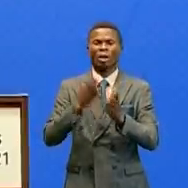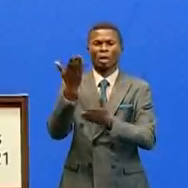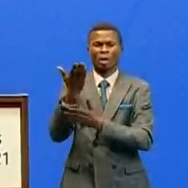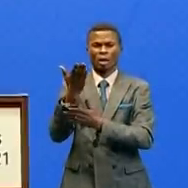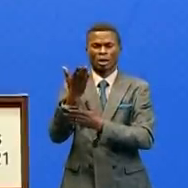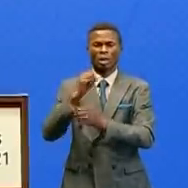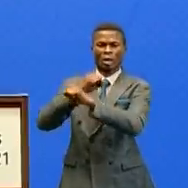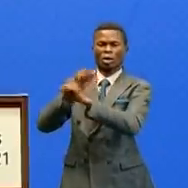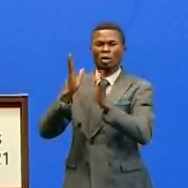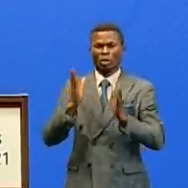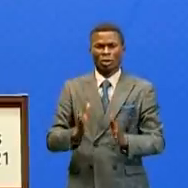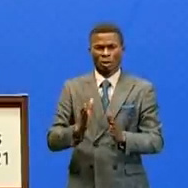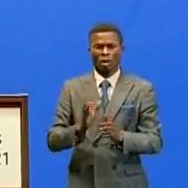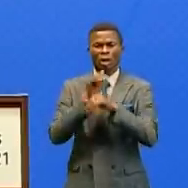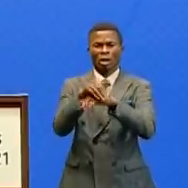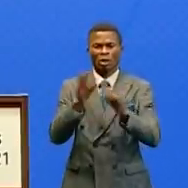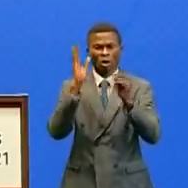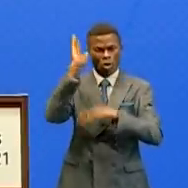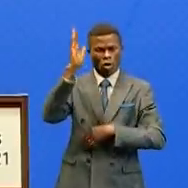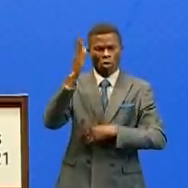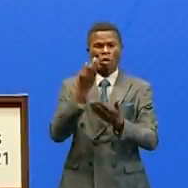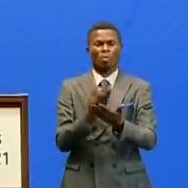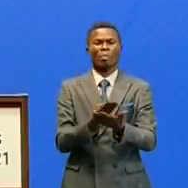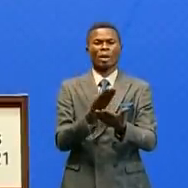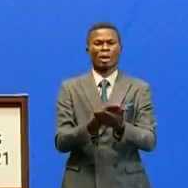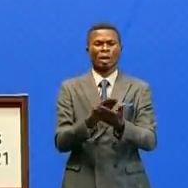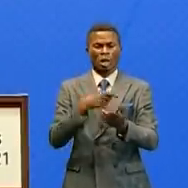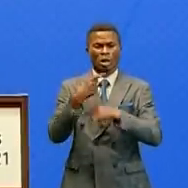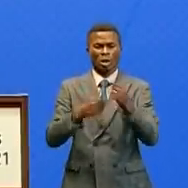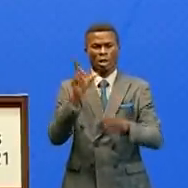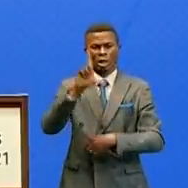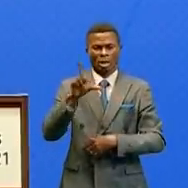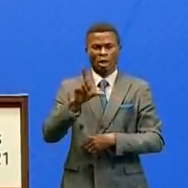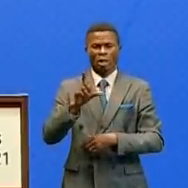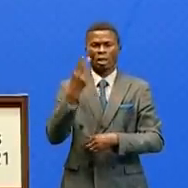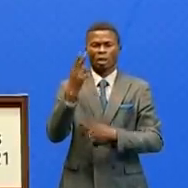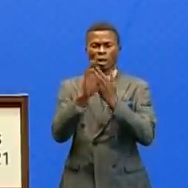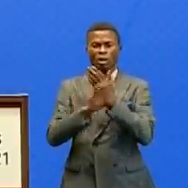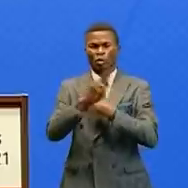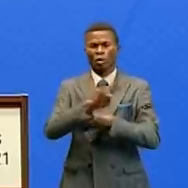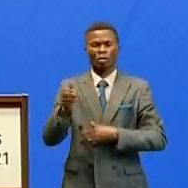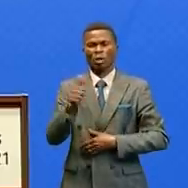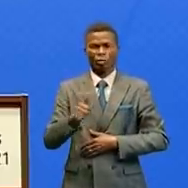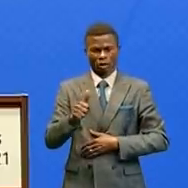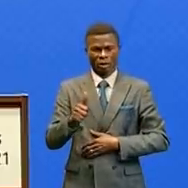leurs syndicats à prendre part aux conférences budgétaires qui débutent ce lundi 2 août 2021.